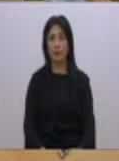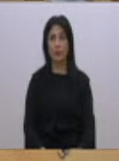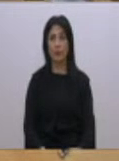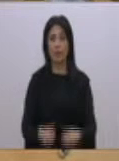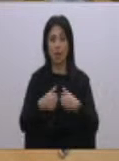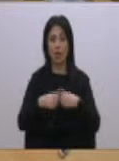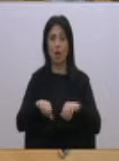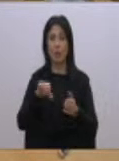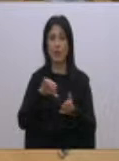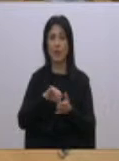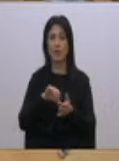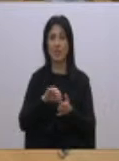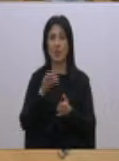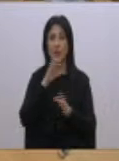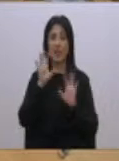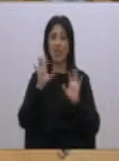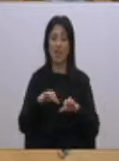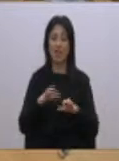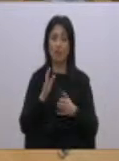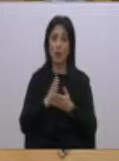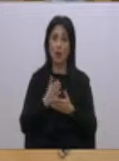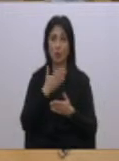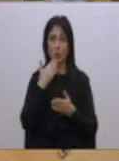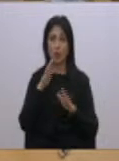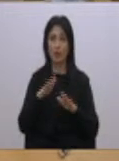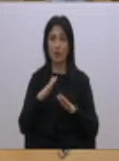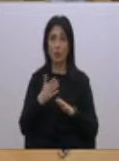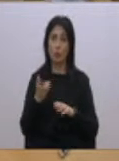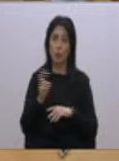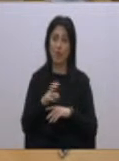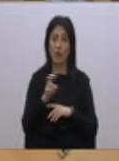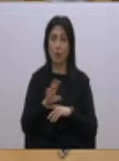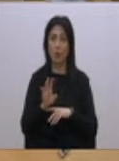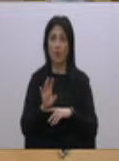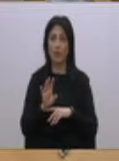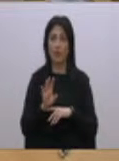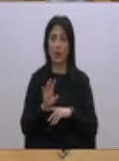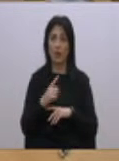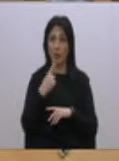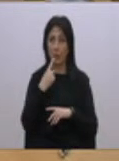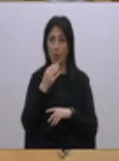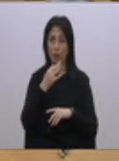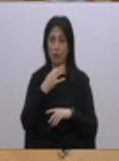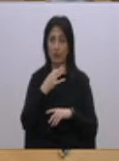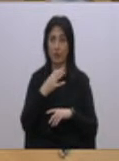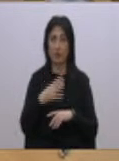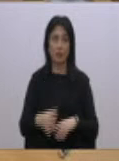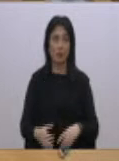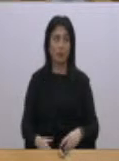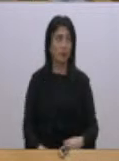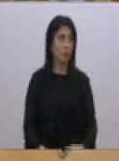Comisia este amat de genul, după scurt, tauș de mări tuare, s-a zis, zian tua, moa, microfonul și pitoare.